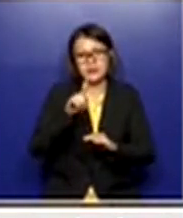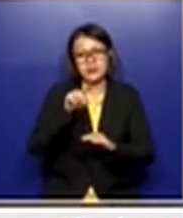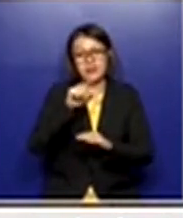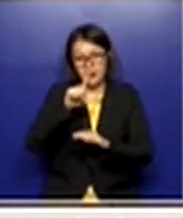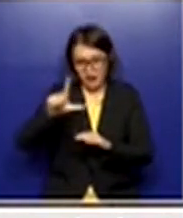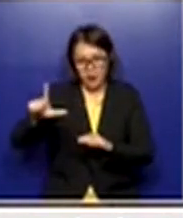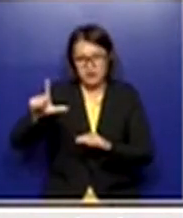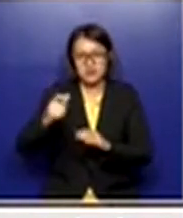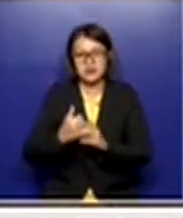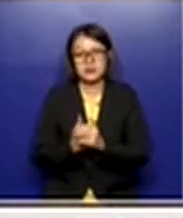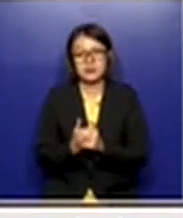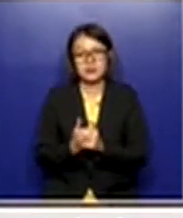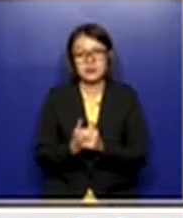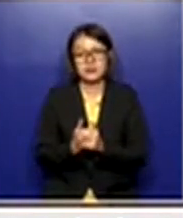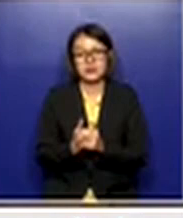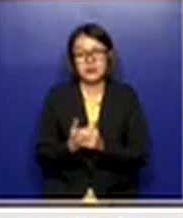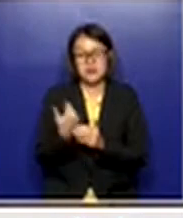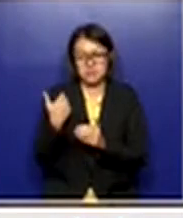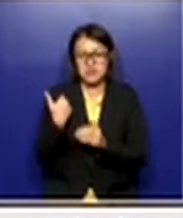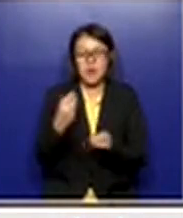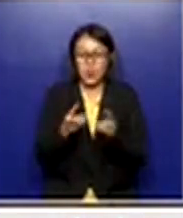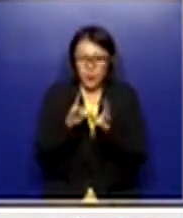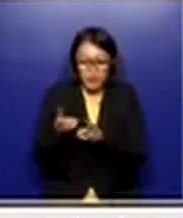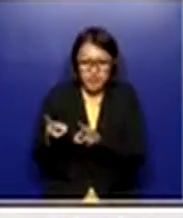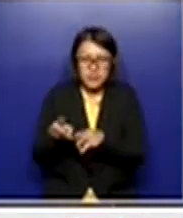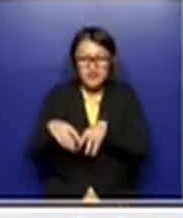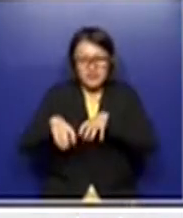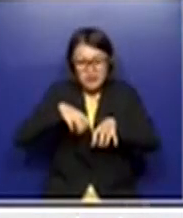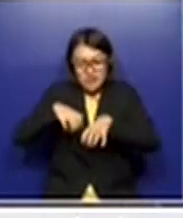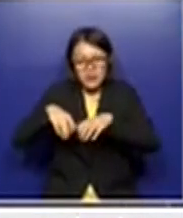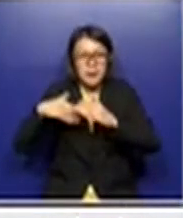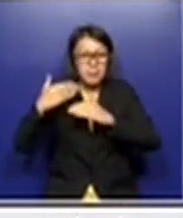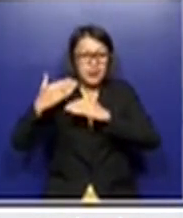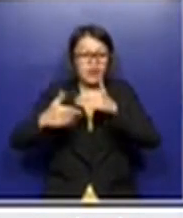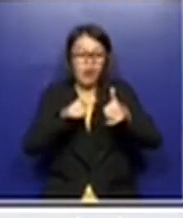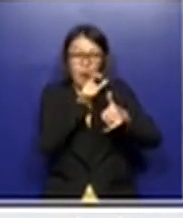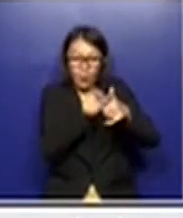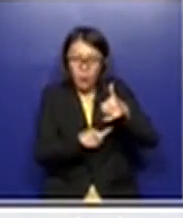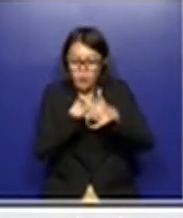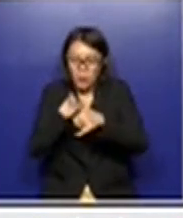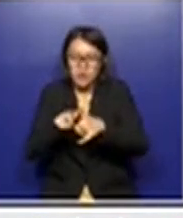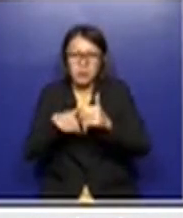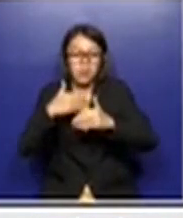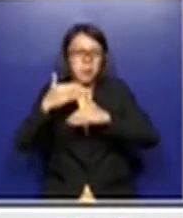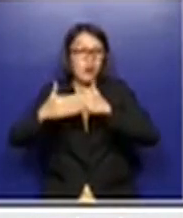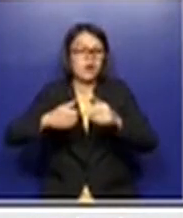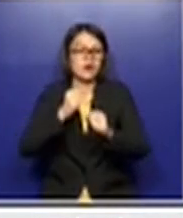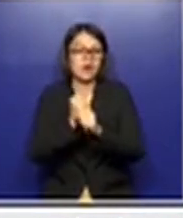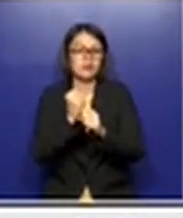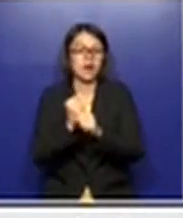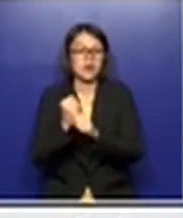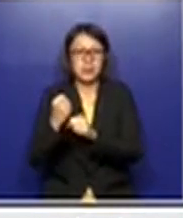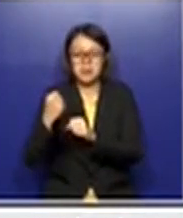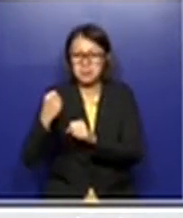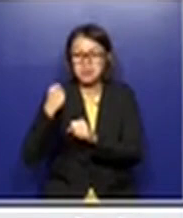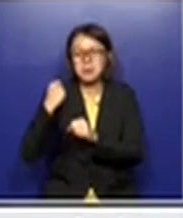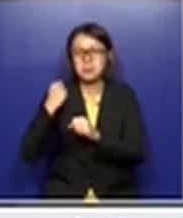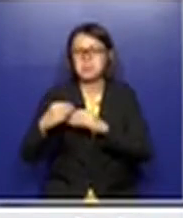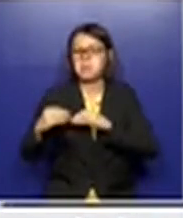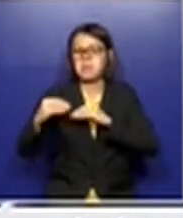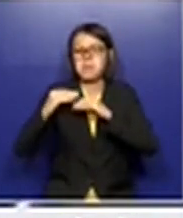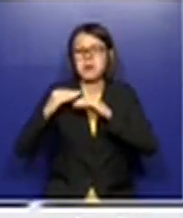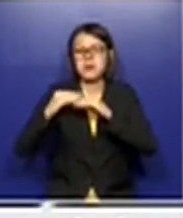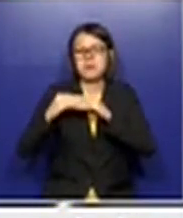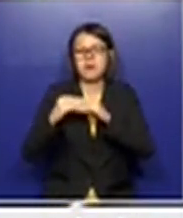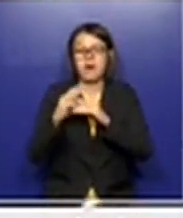ราก็มีมาตรการแล้วก็ยุทธศาสตร์ในการพัฒนาศักยภาพบุคลากรให้สามารถทำงานได้มากขึ้นแล้วก็เท่าทัน